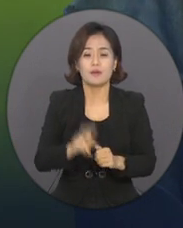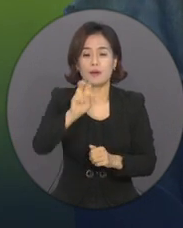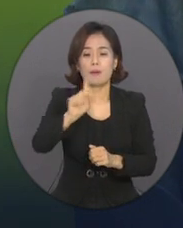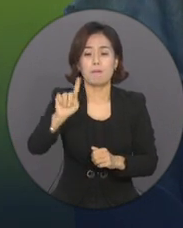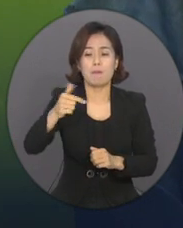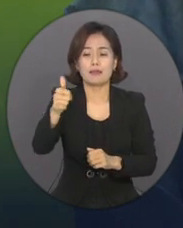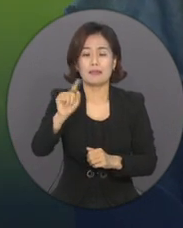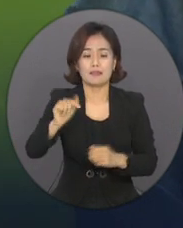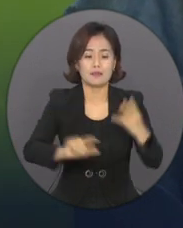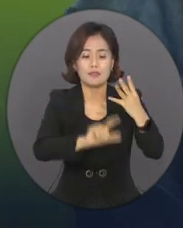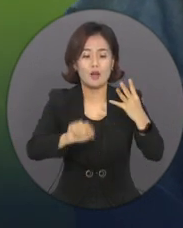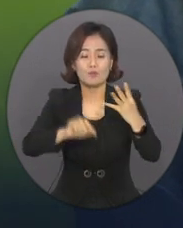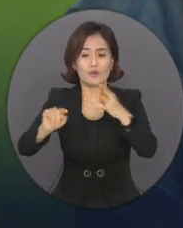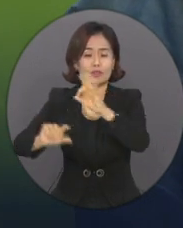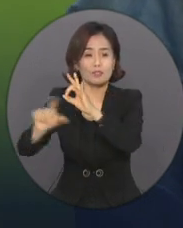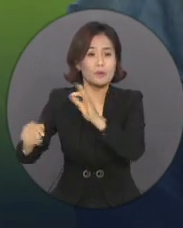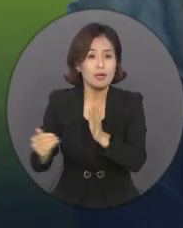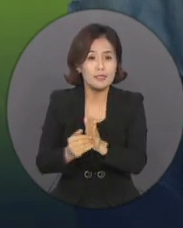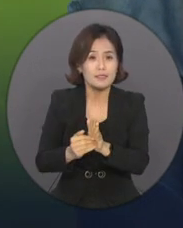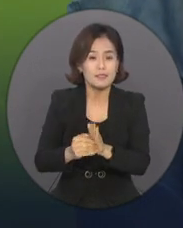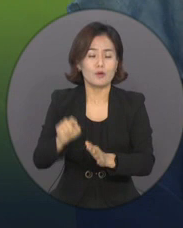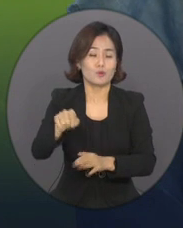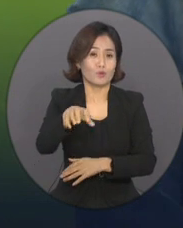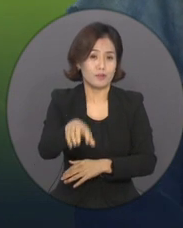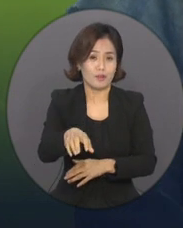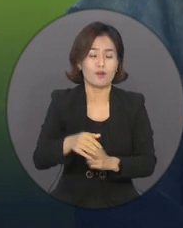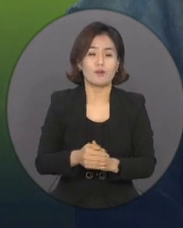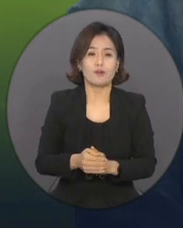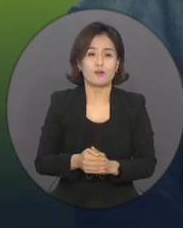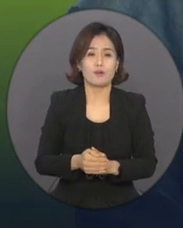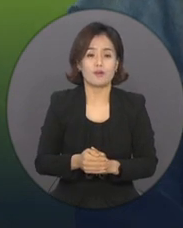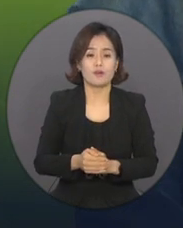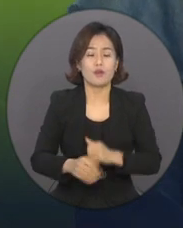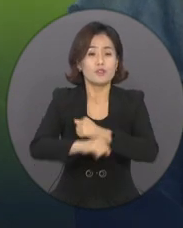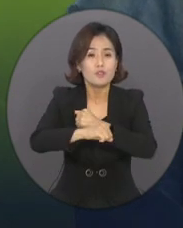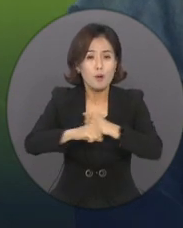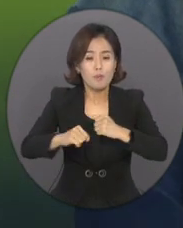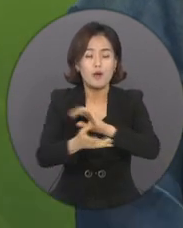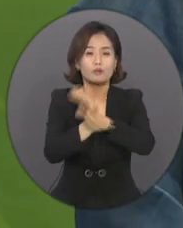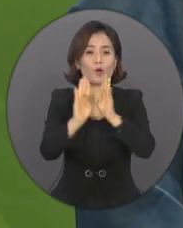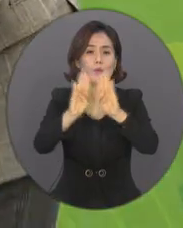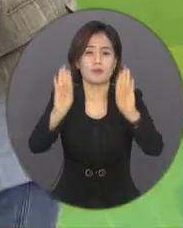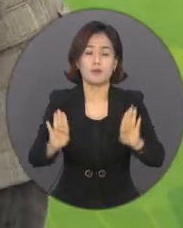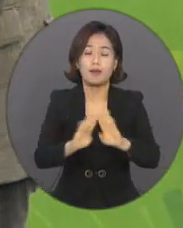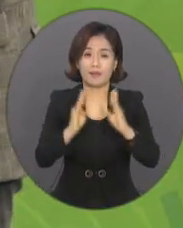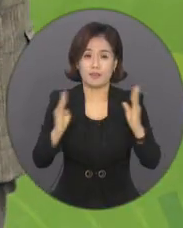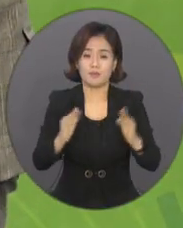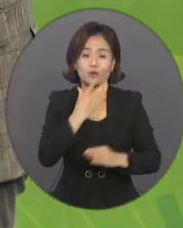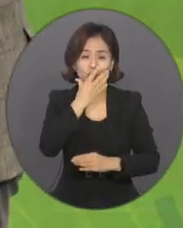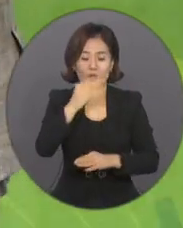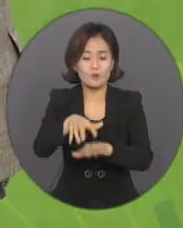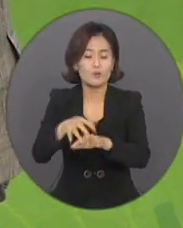도시에서도 4월부터 10월까지 또 이제 본데스가튼샤우라고 해가지고 이제 연방 정원 박람회가 또 열립니다.